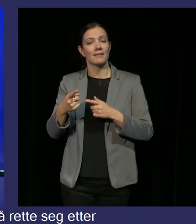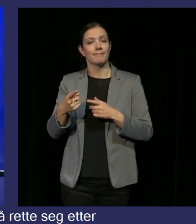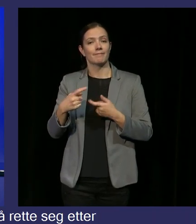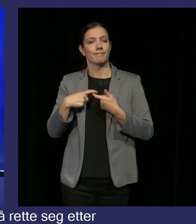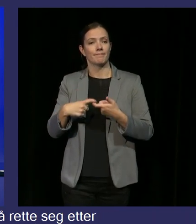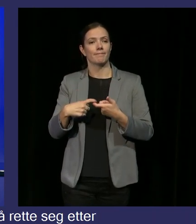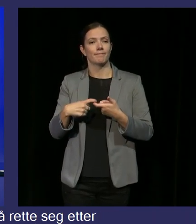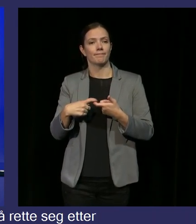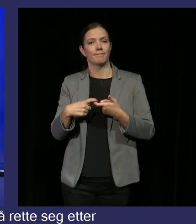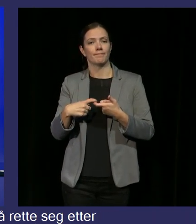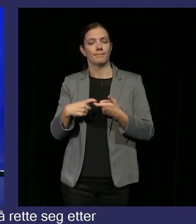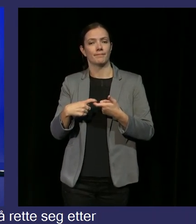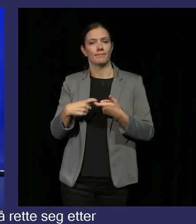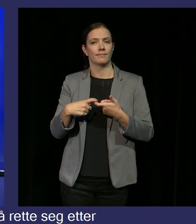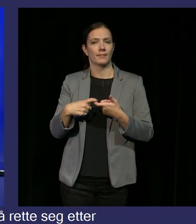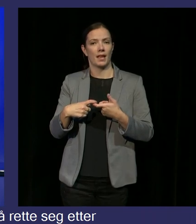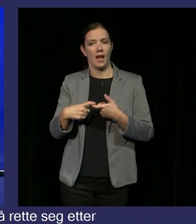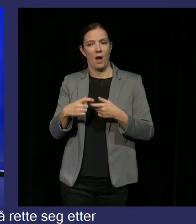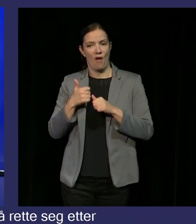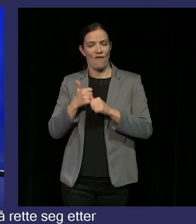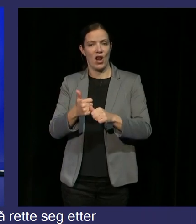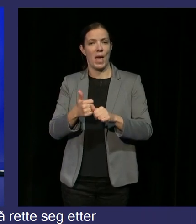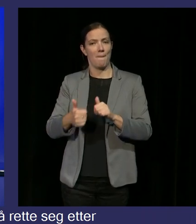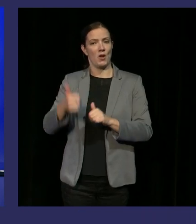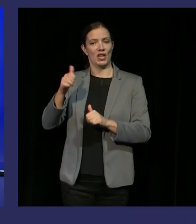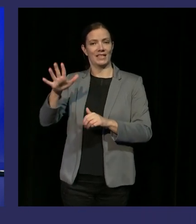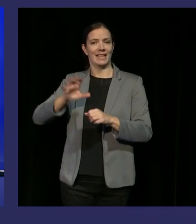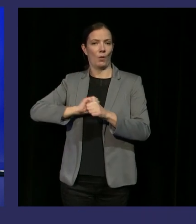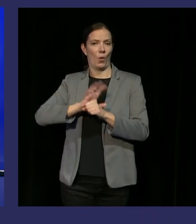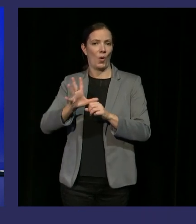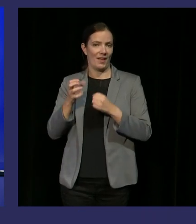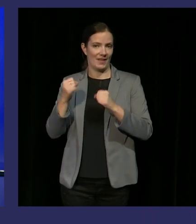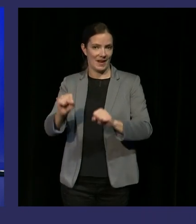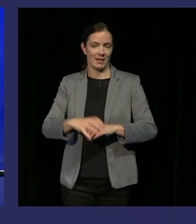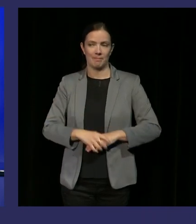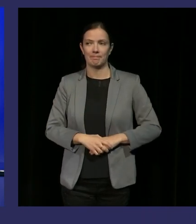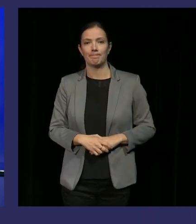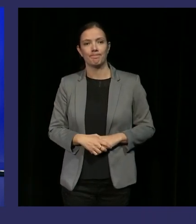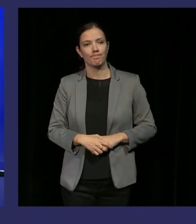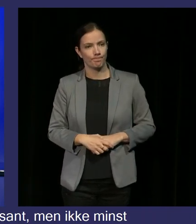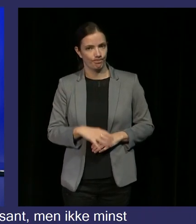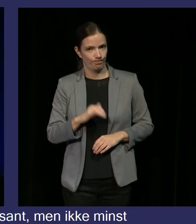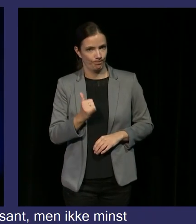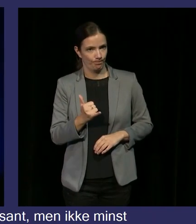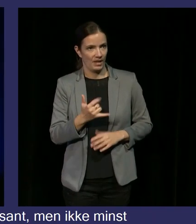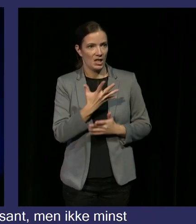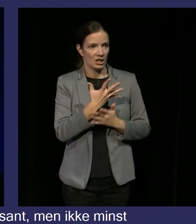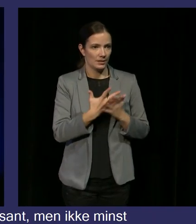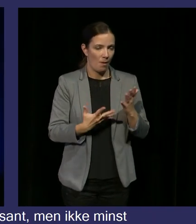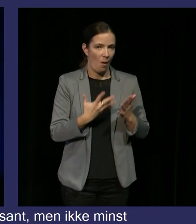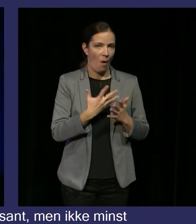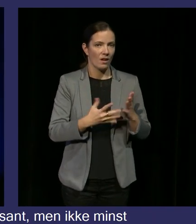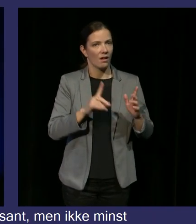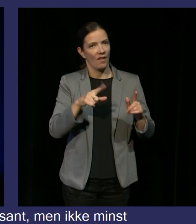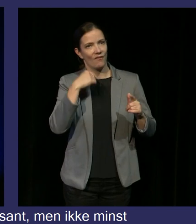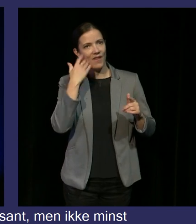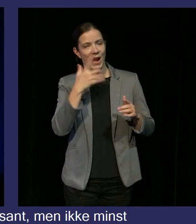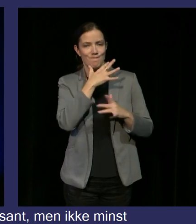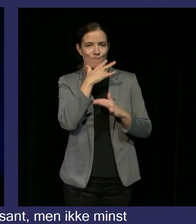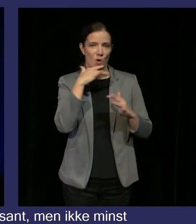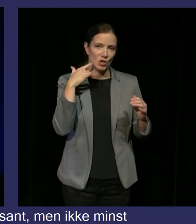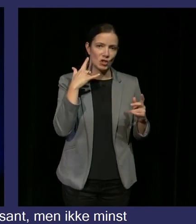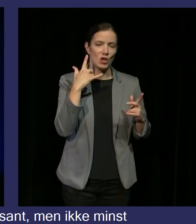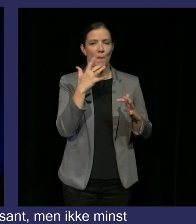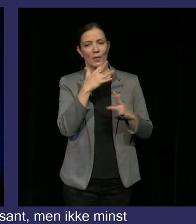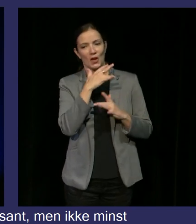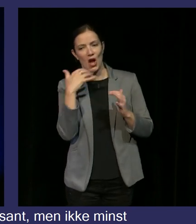om å rette seg etter myndighetene sine koronatiltak. Ja, ikke sant? Og så er jo, ja, språk kan være morsomt og